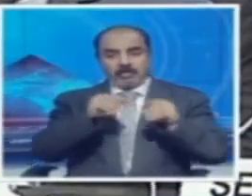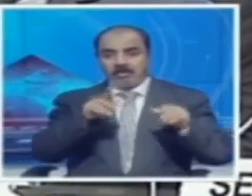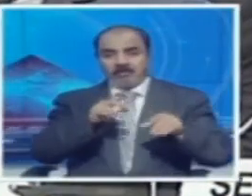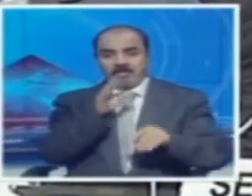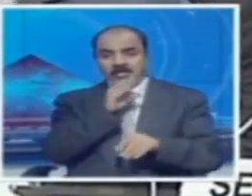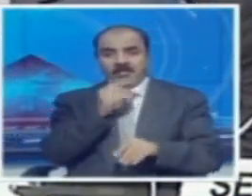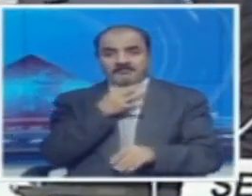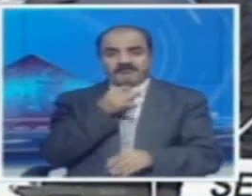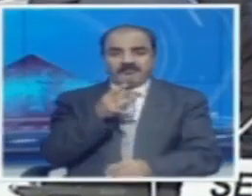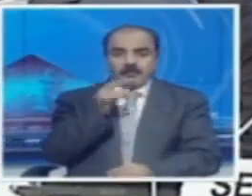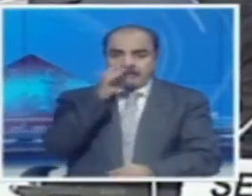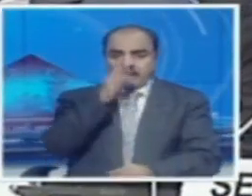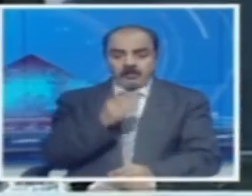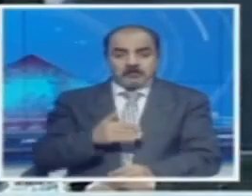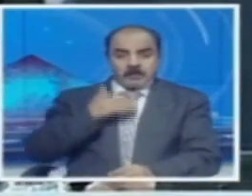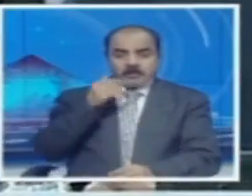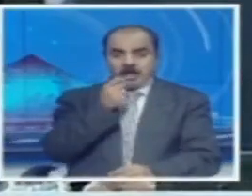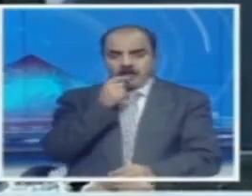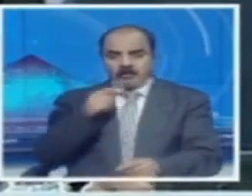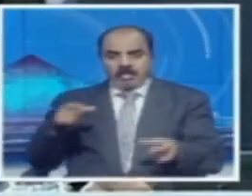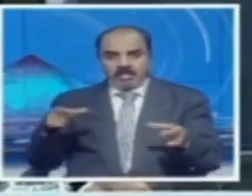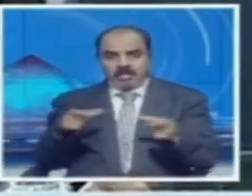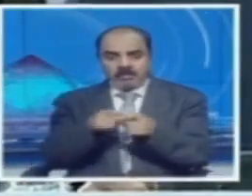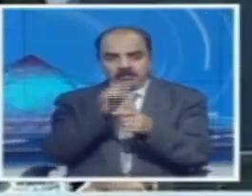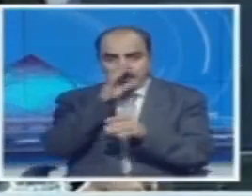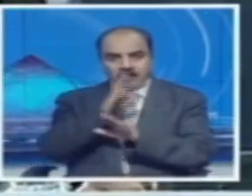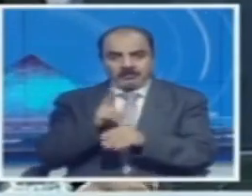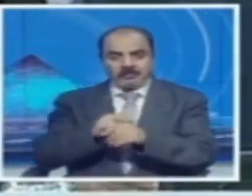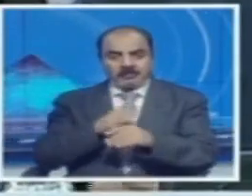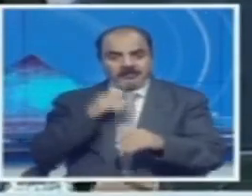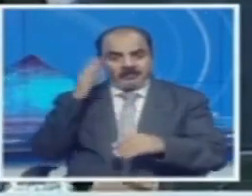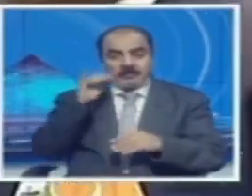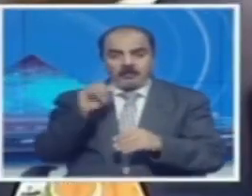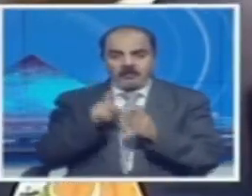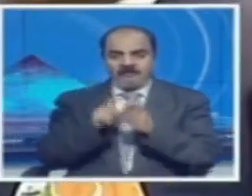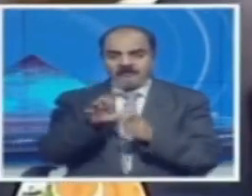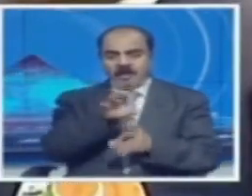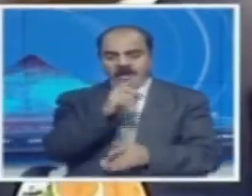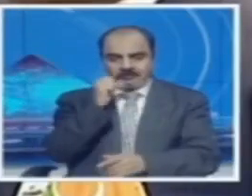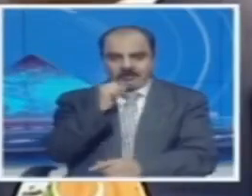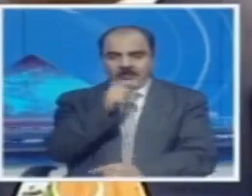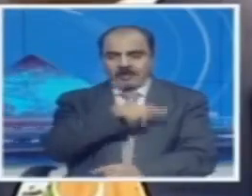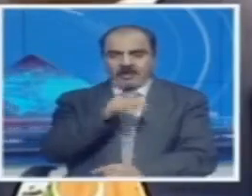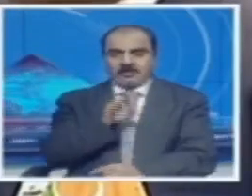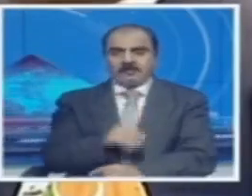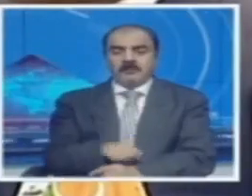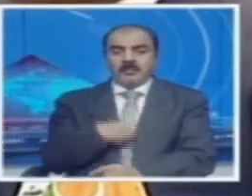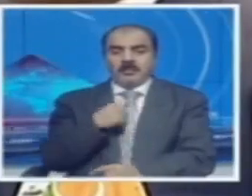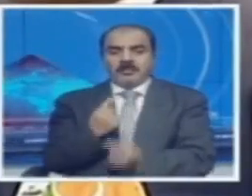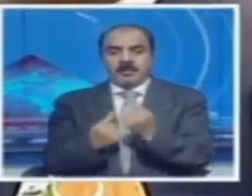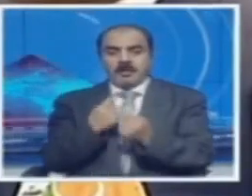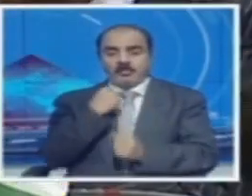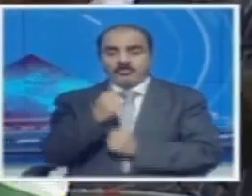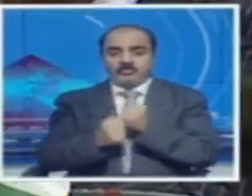والجفاف نظرا لآثارهما السلبية على محور الأمن الغذائي الذي بات مرتبطا بالأمن القومي للدول.